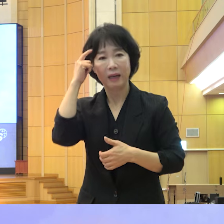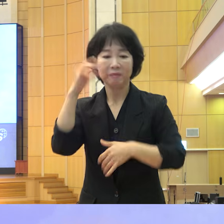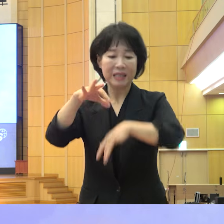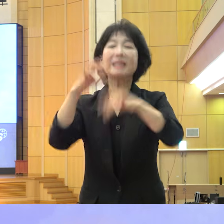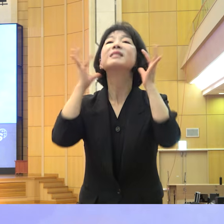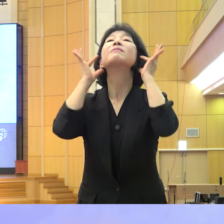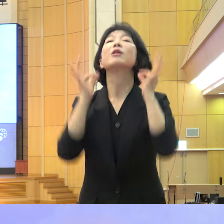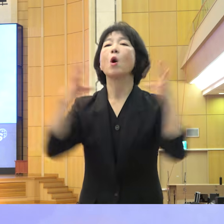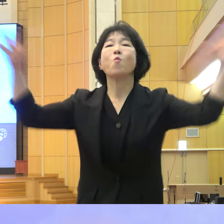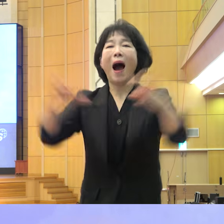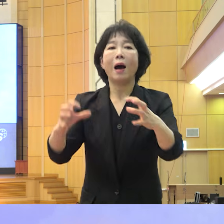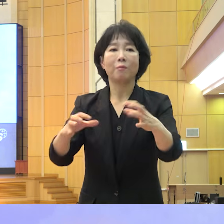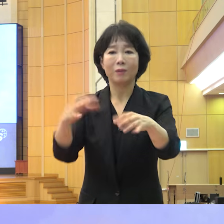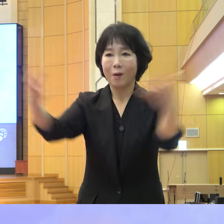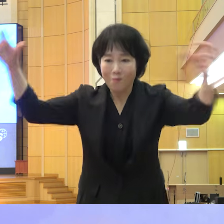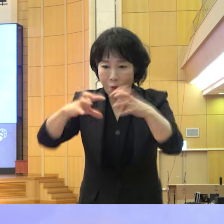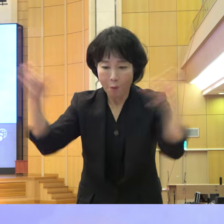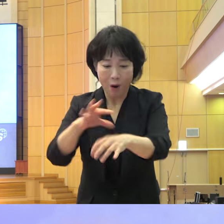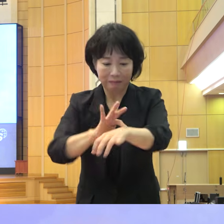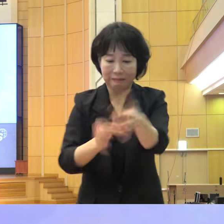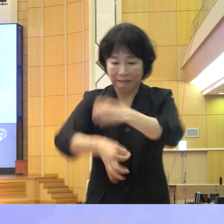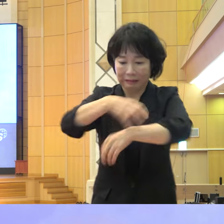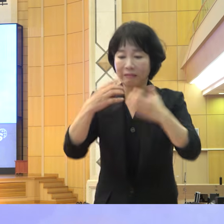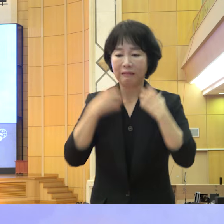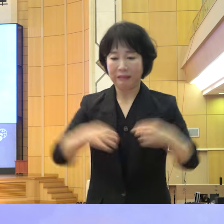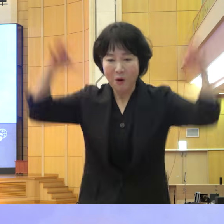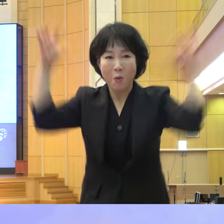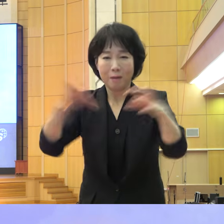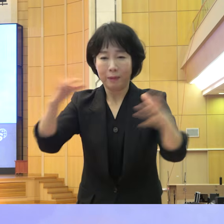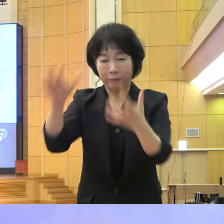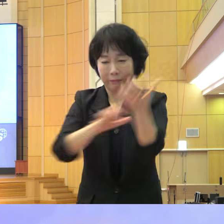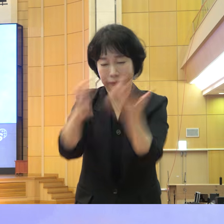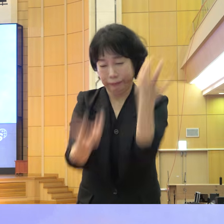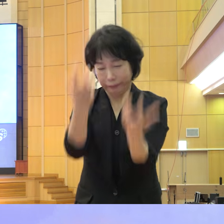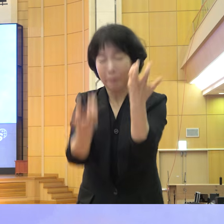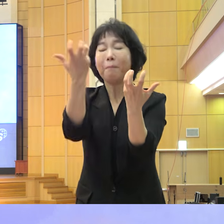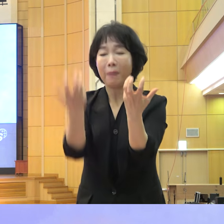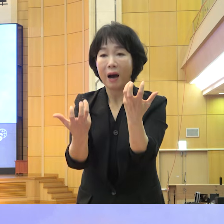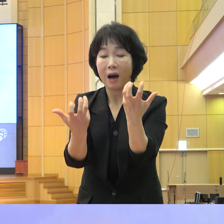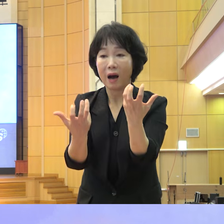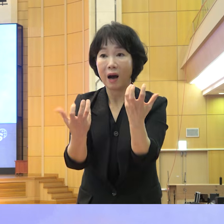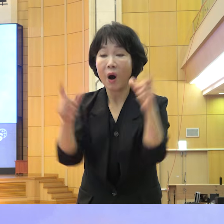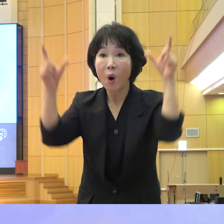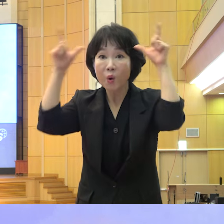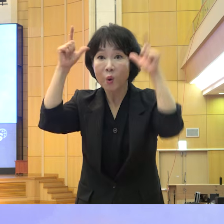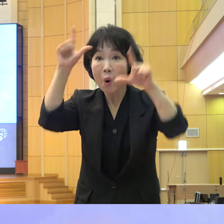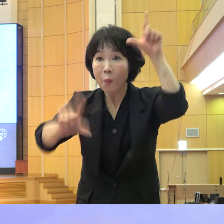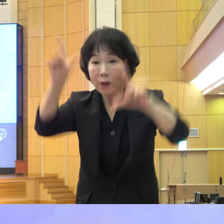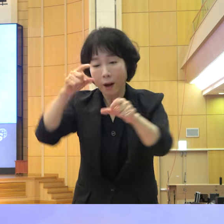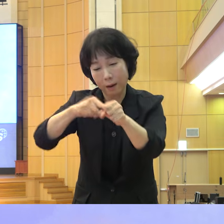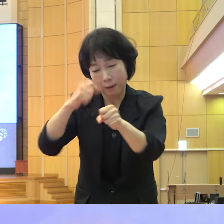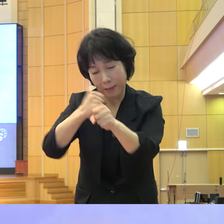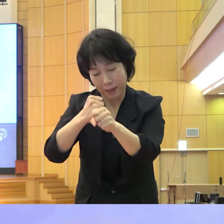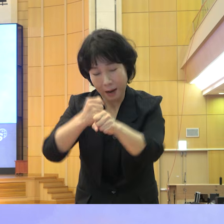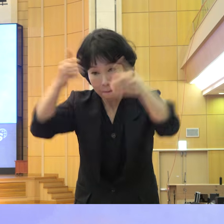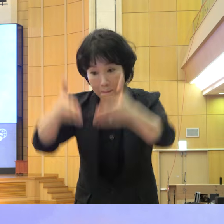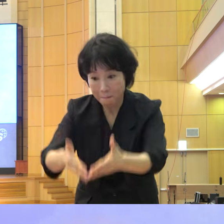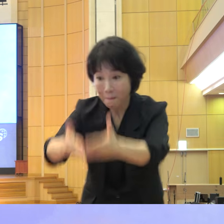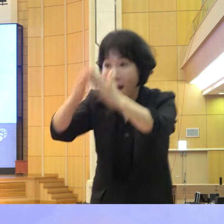빼, 전부 다 금을 모아가지고 송아지 형상을 만들어가지고 애굽에서